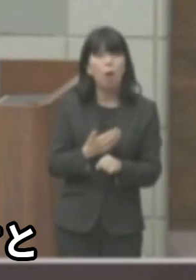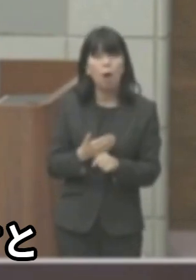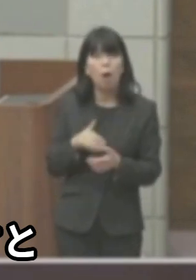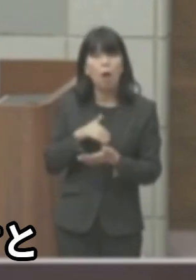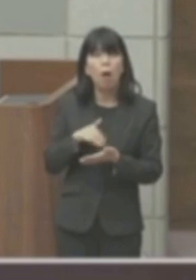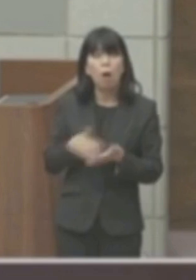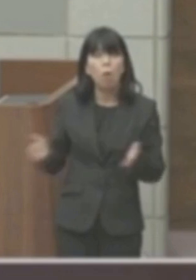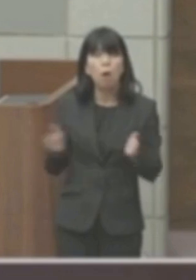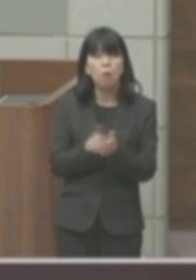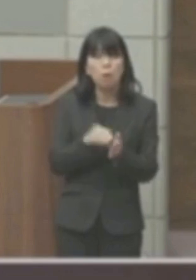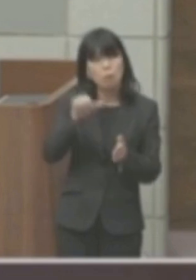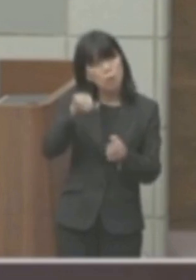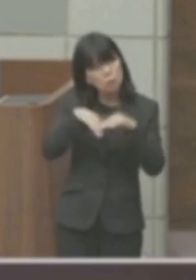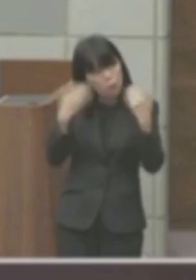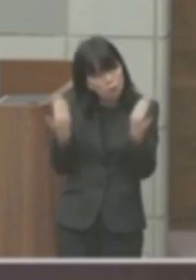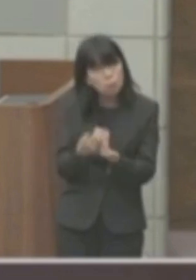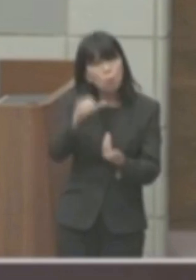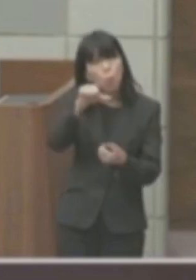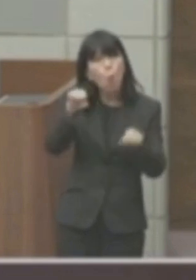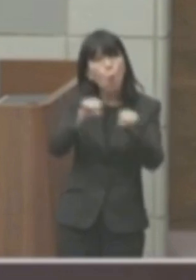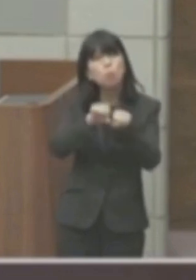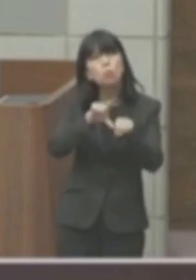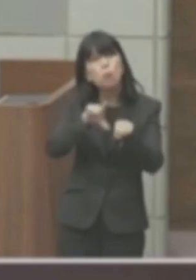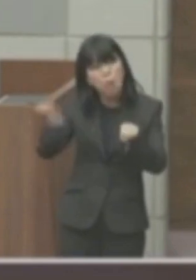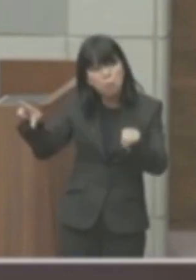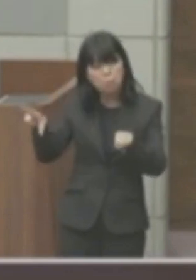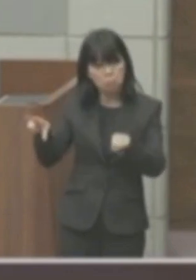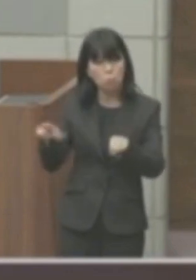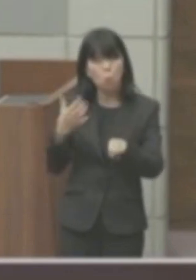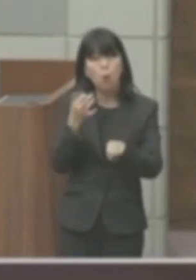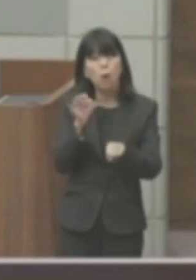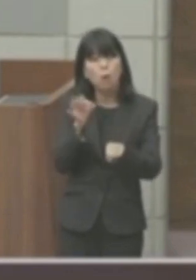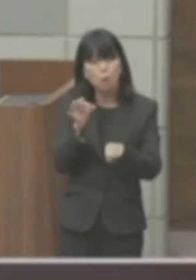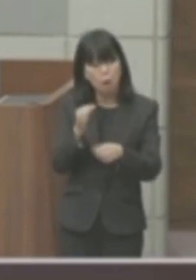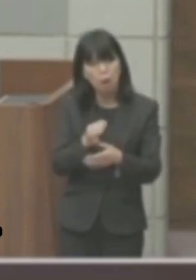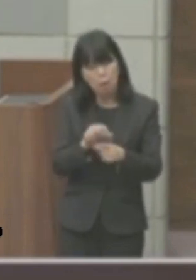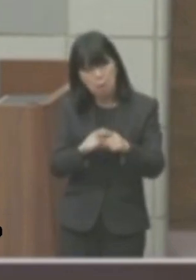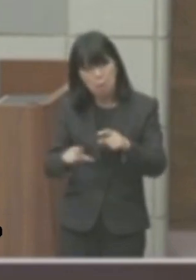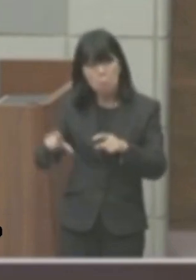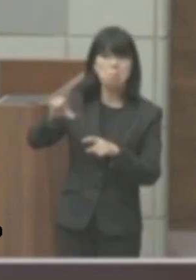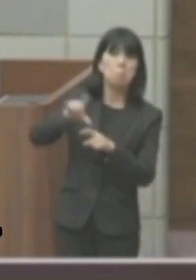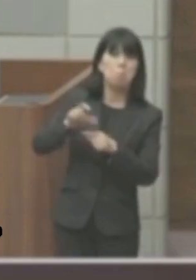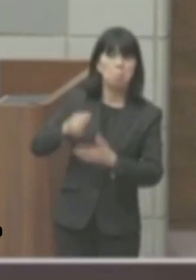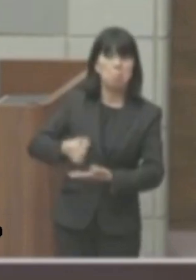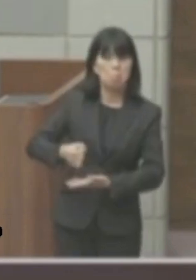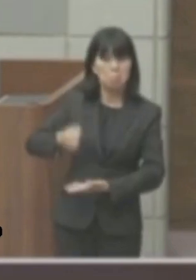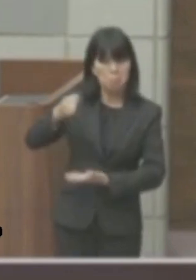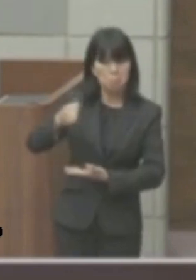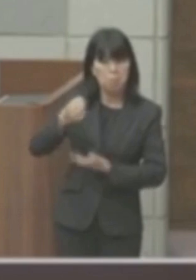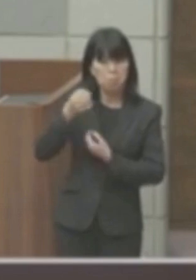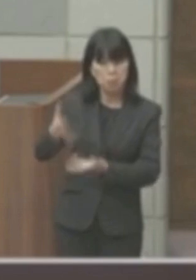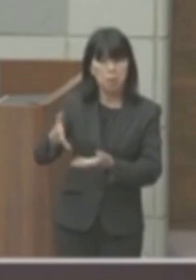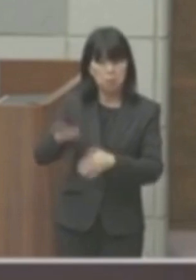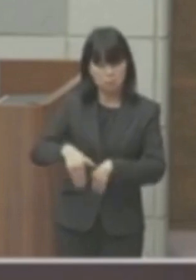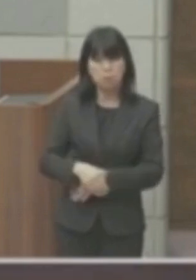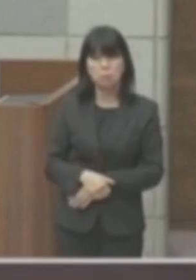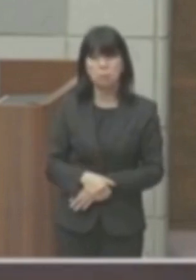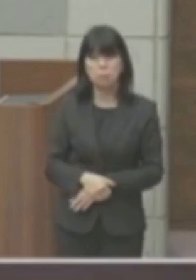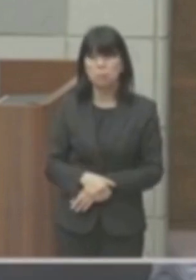積でありますと、約5億円の費用が増加されているという計算になると考えております。以上です